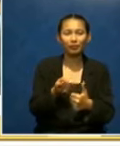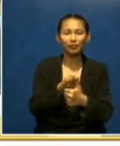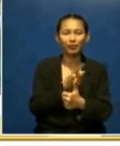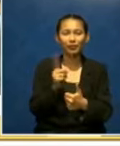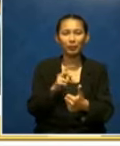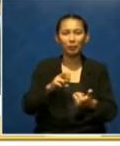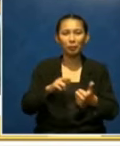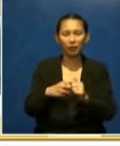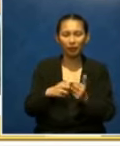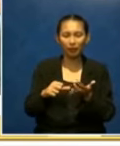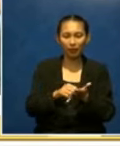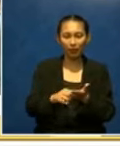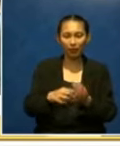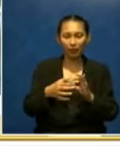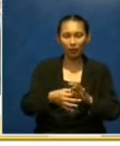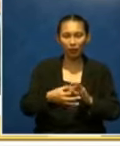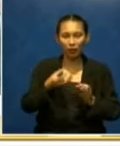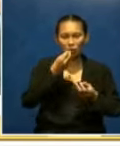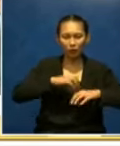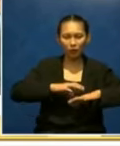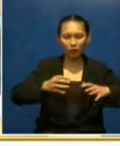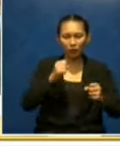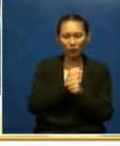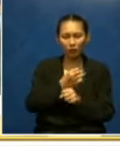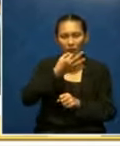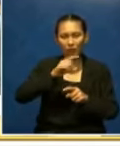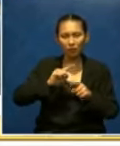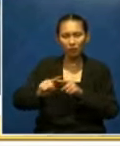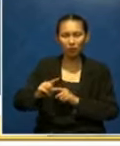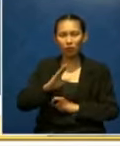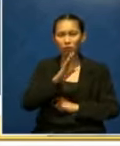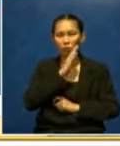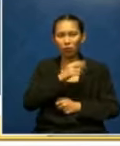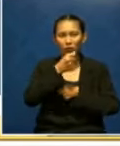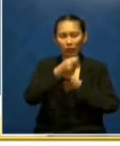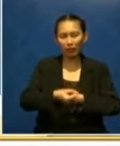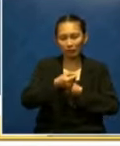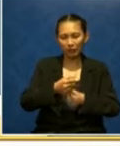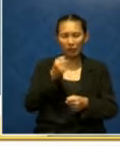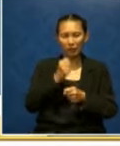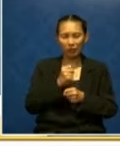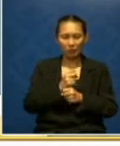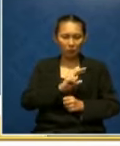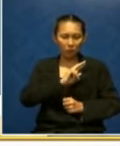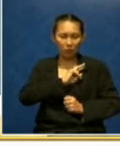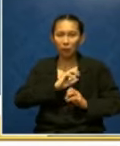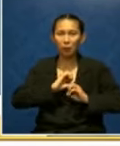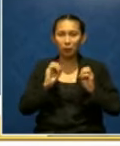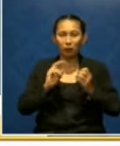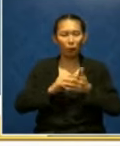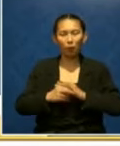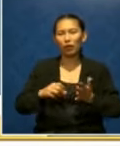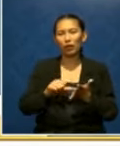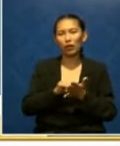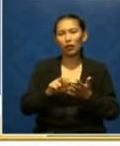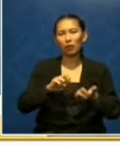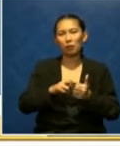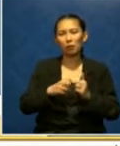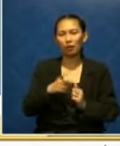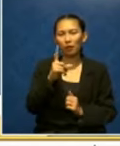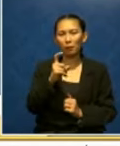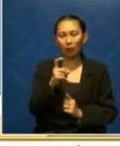ปัญหาเรื่องที่ดินทำกินให้ได้ก่อนถ้าเกษตรกรยังไม่มีสามารถไม่สามารถที่จะมีที่ดินของตัวเองได้ก็ไม่มีทางแก้ไขปัญหาในภาคการ